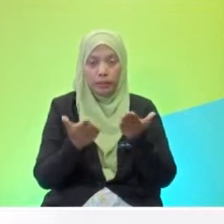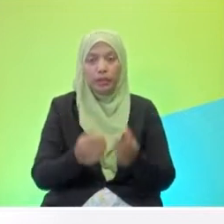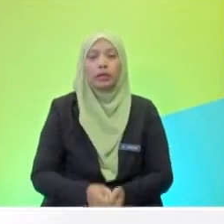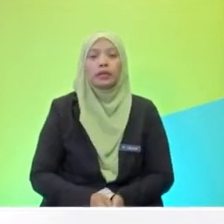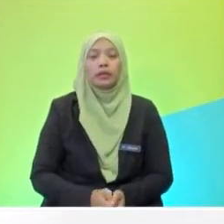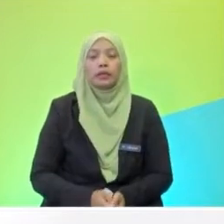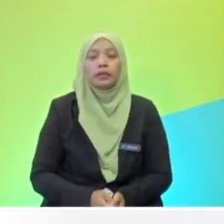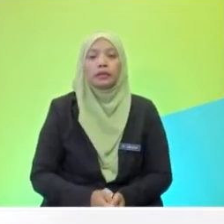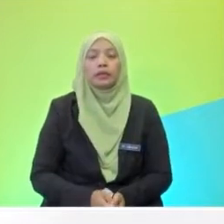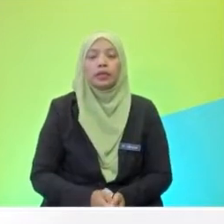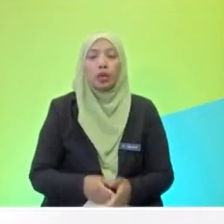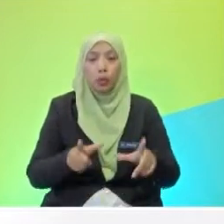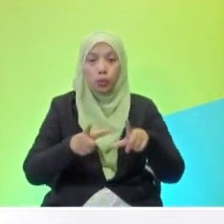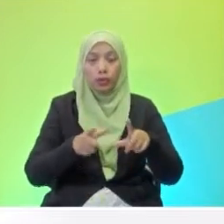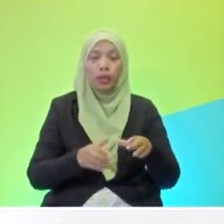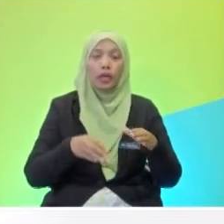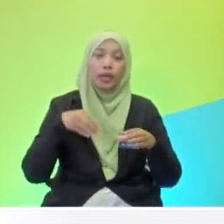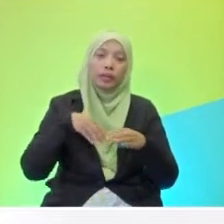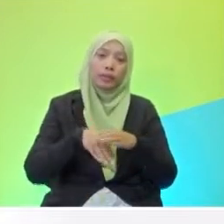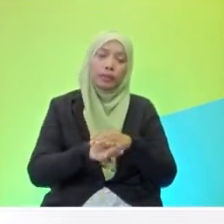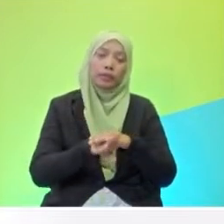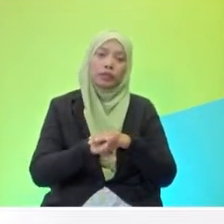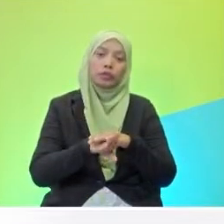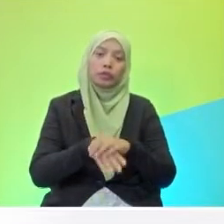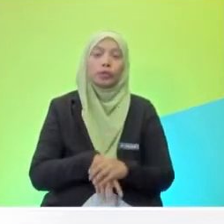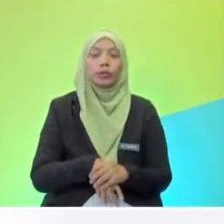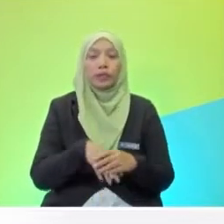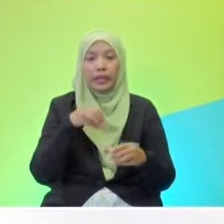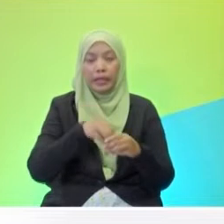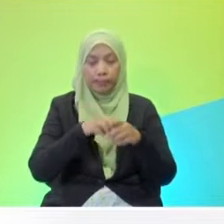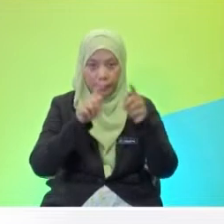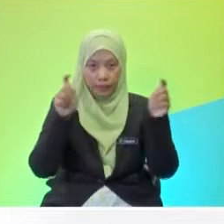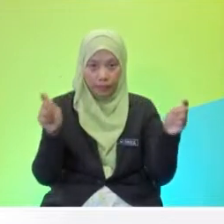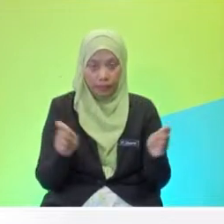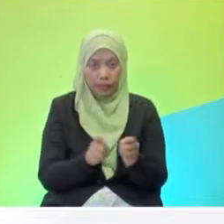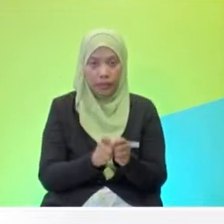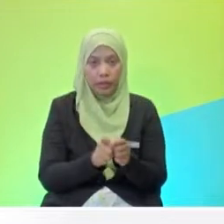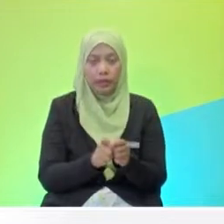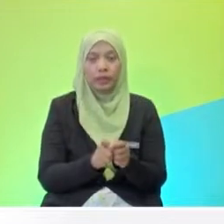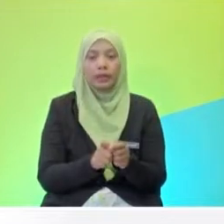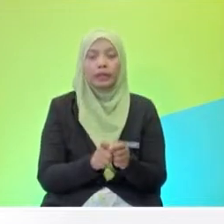yang telah ditetapkan oleh tetapa pelupusan kemudian